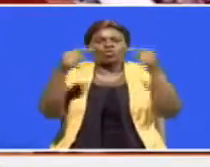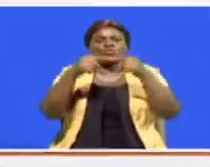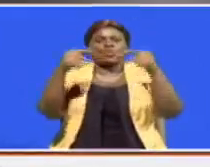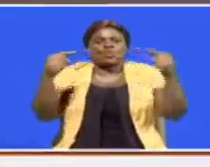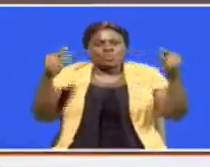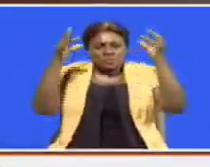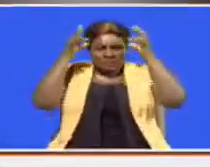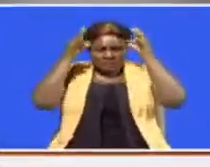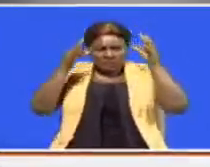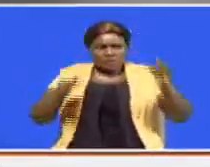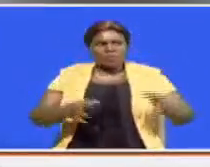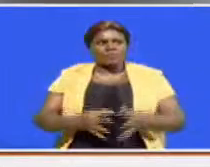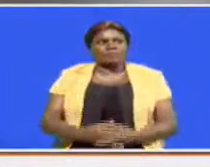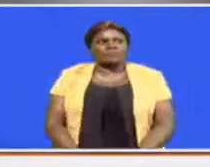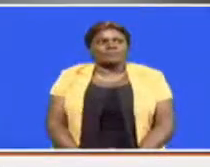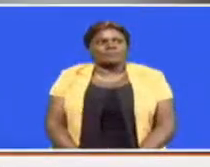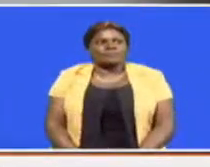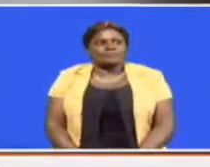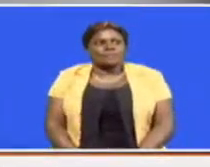wa seneti.